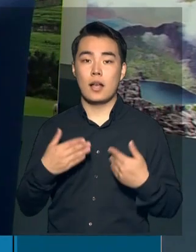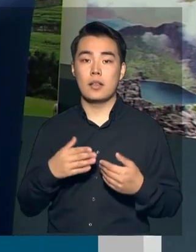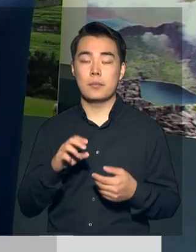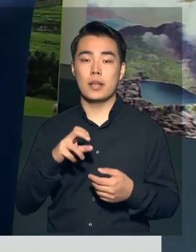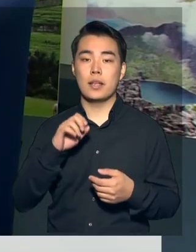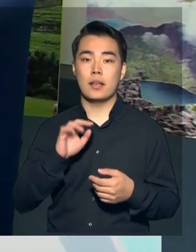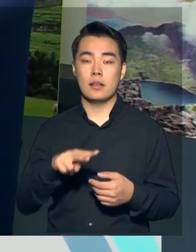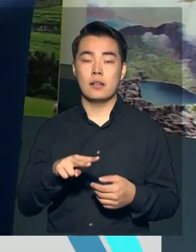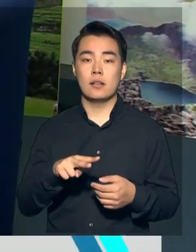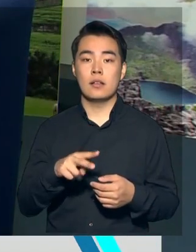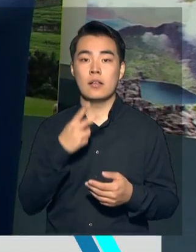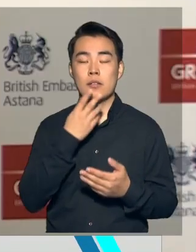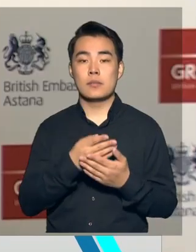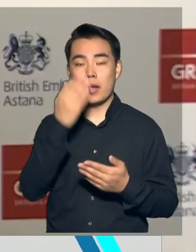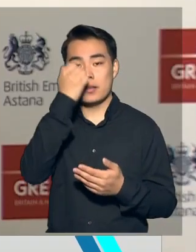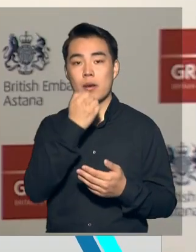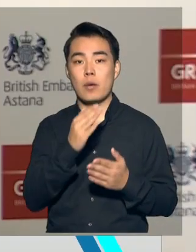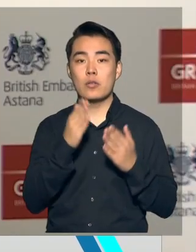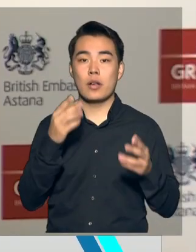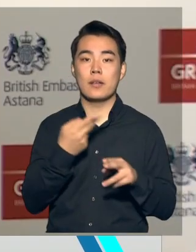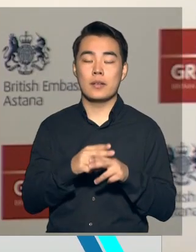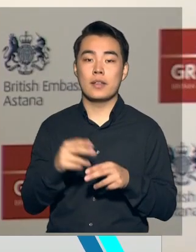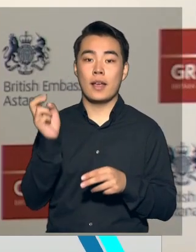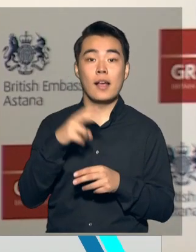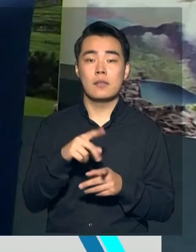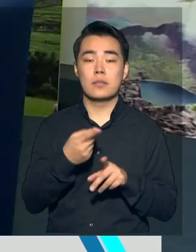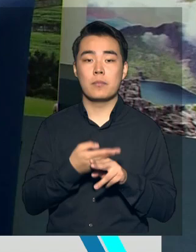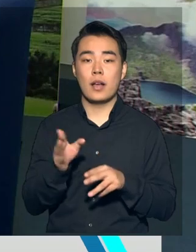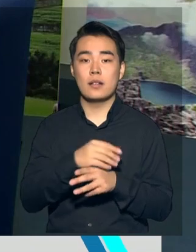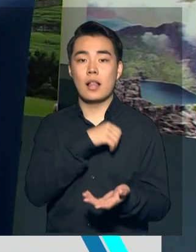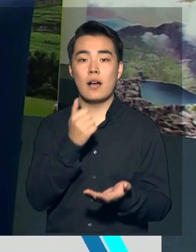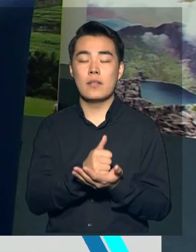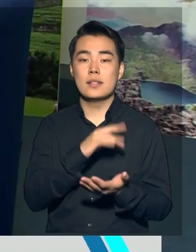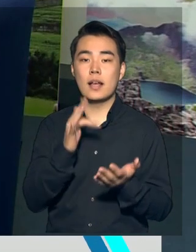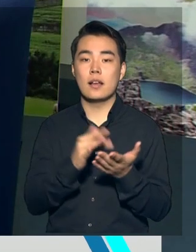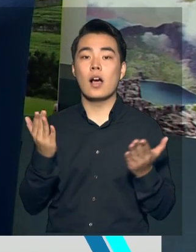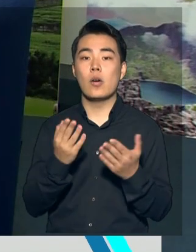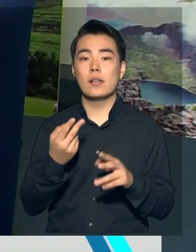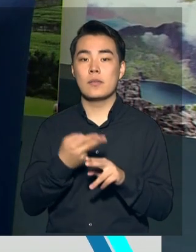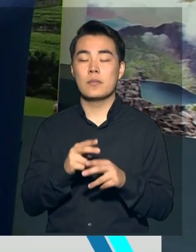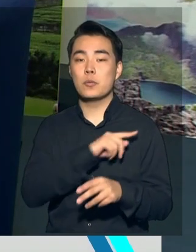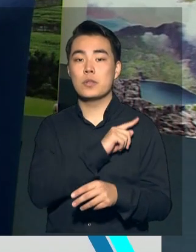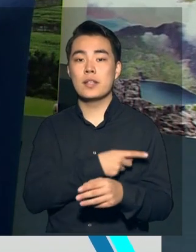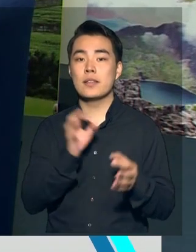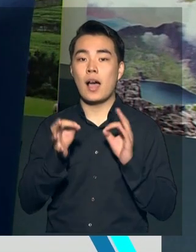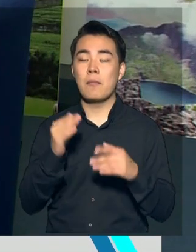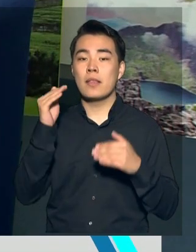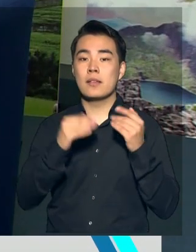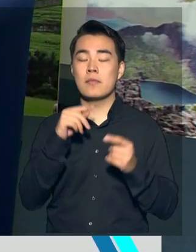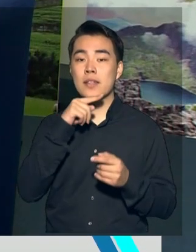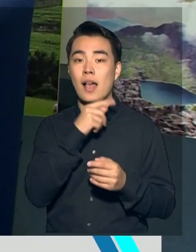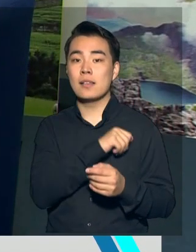Здравствуйте мистер Маккей благодарим что присоединились к нам скажите Какова главная цель проекта по усилению стабильности